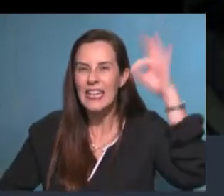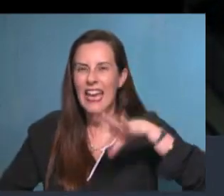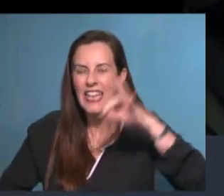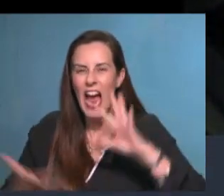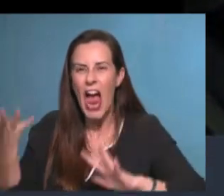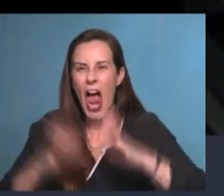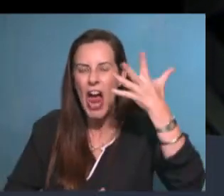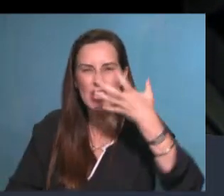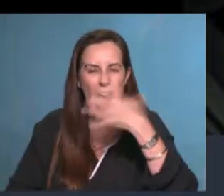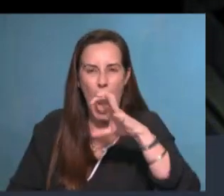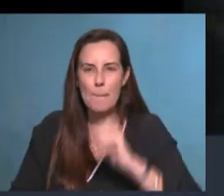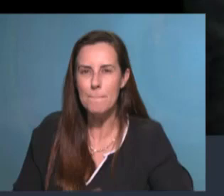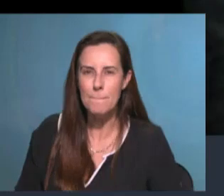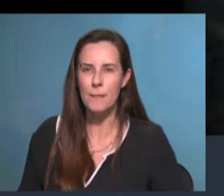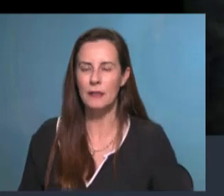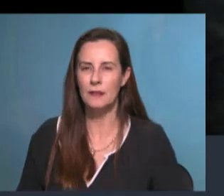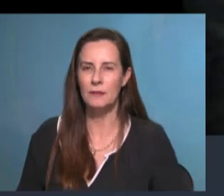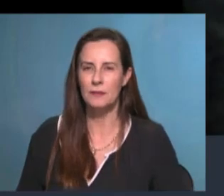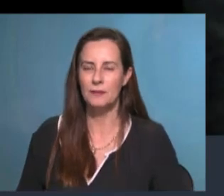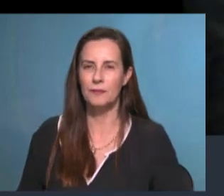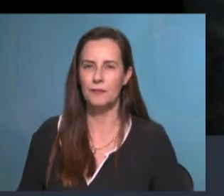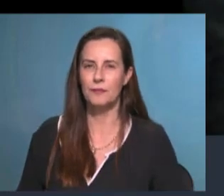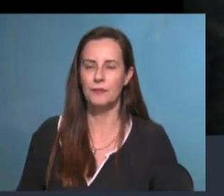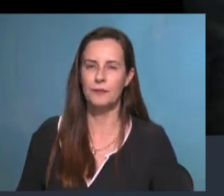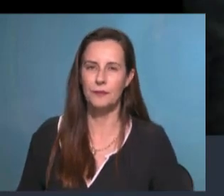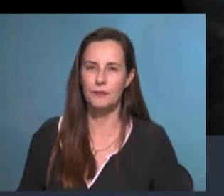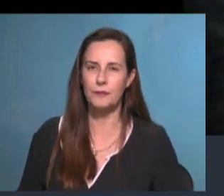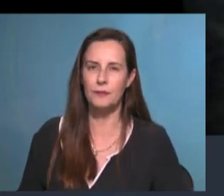מצינור פלסטיק דולק. מה היה לך הכי קשה לשמוע ממנו? שהוא לא